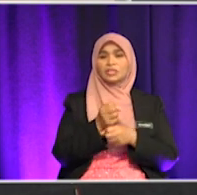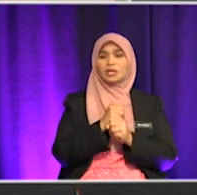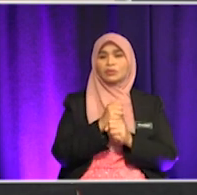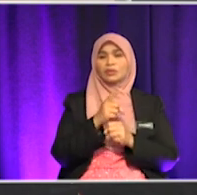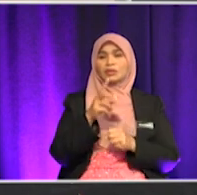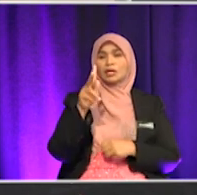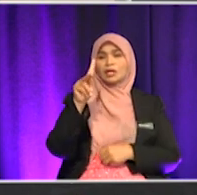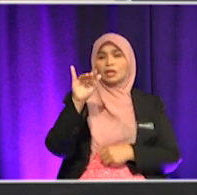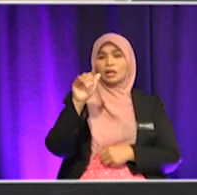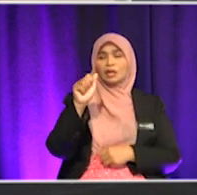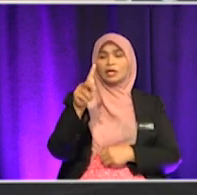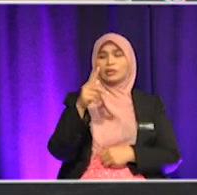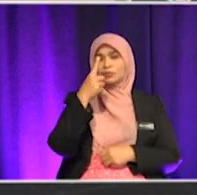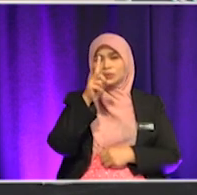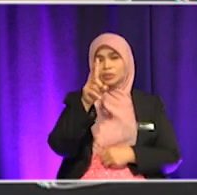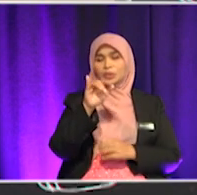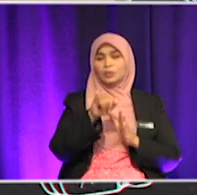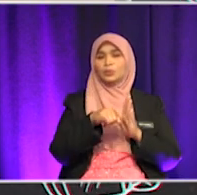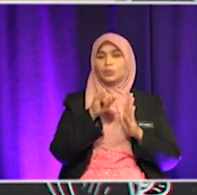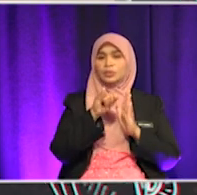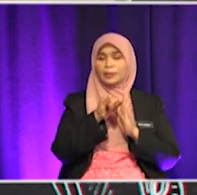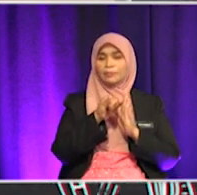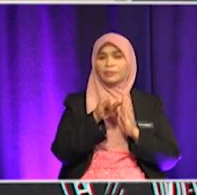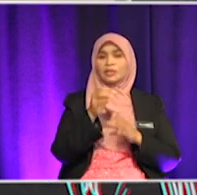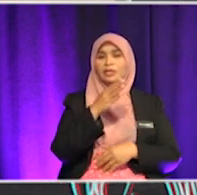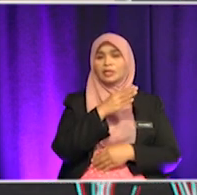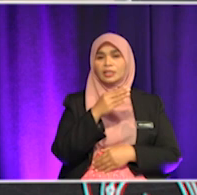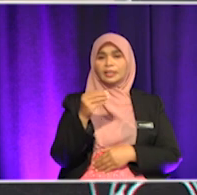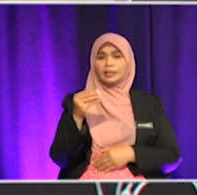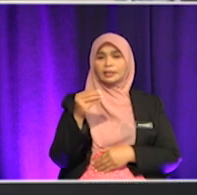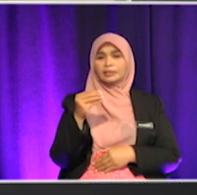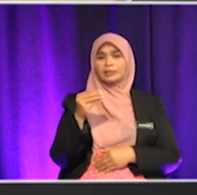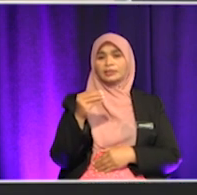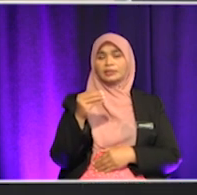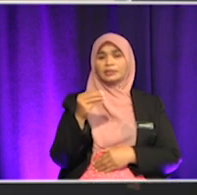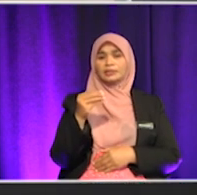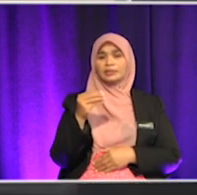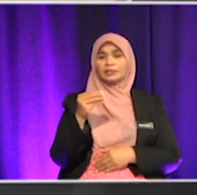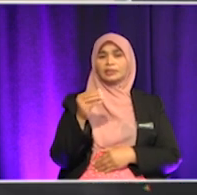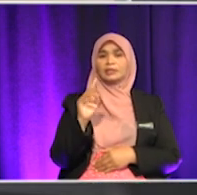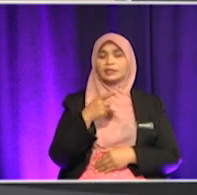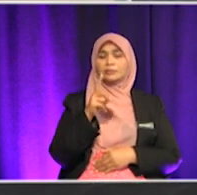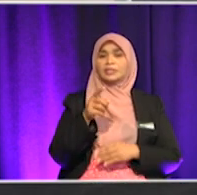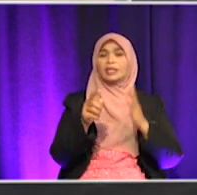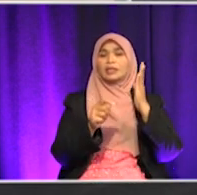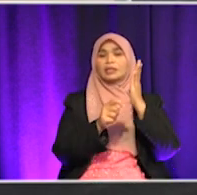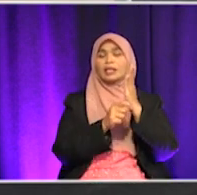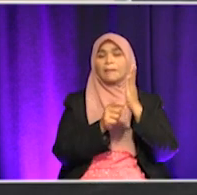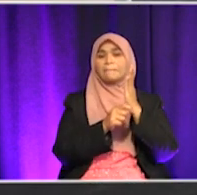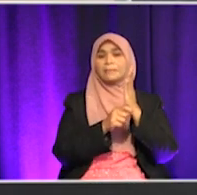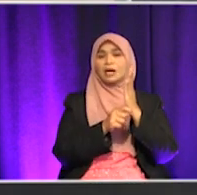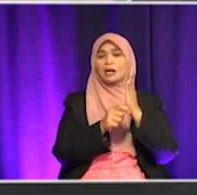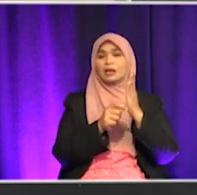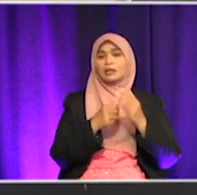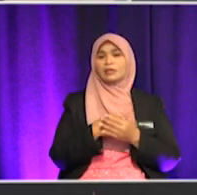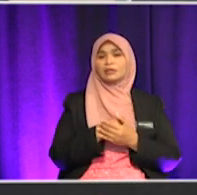jam untuk sejam. Dan maka kita kena tambah dengan 50